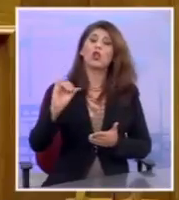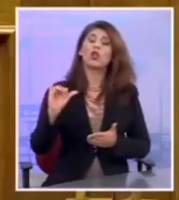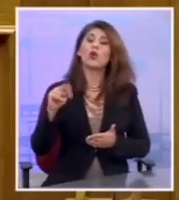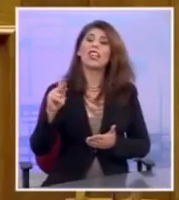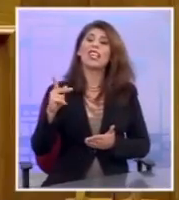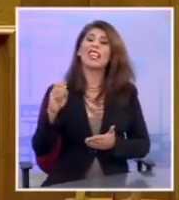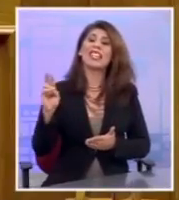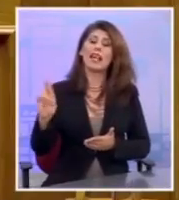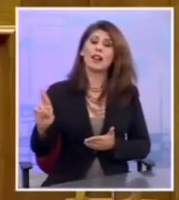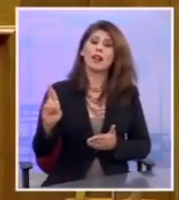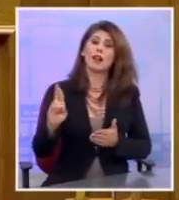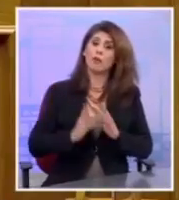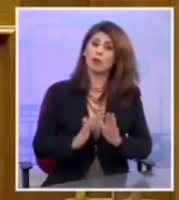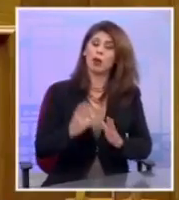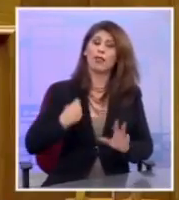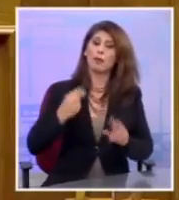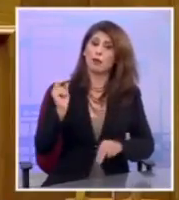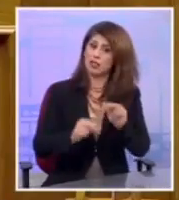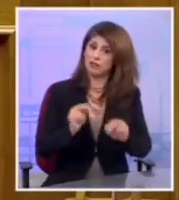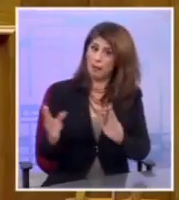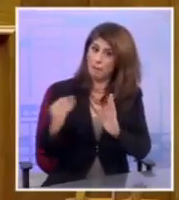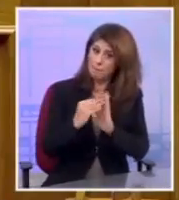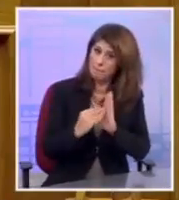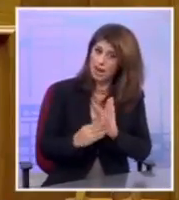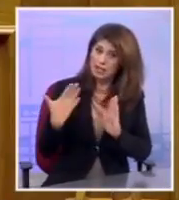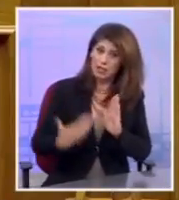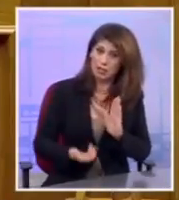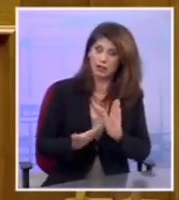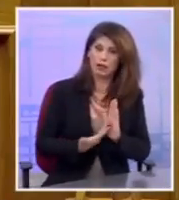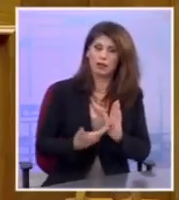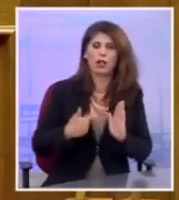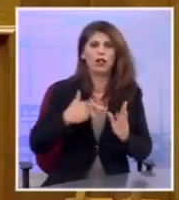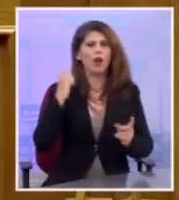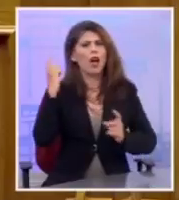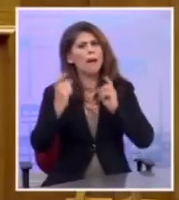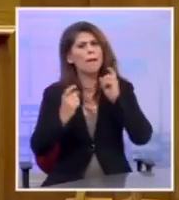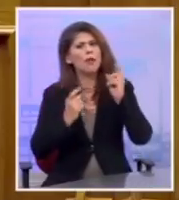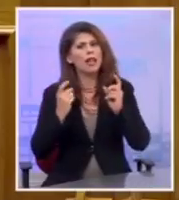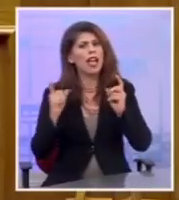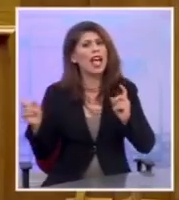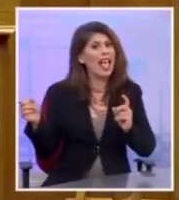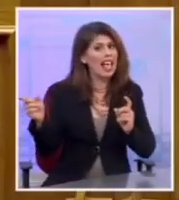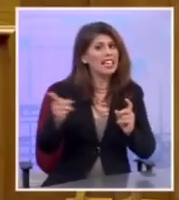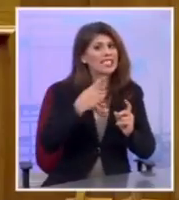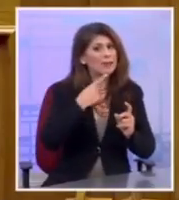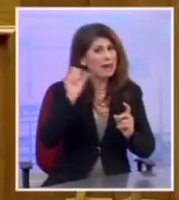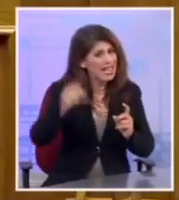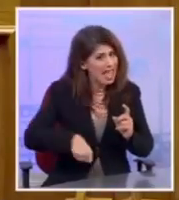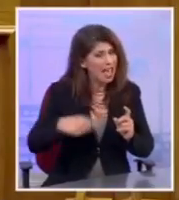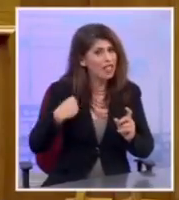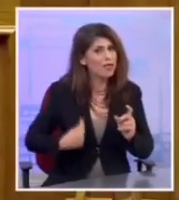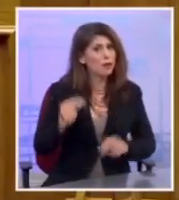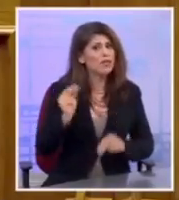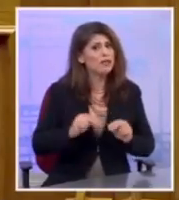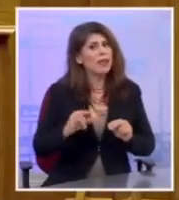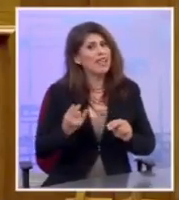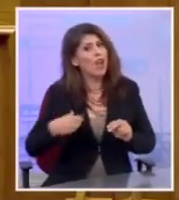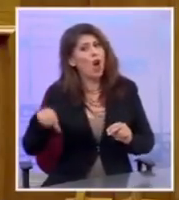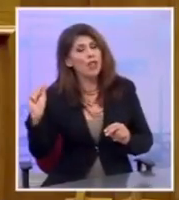πήγαμε στο δημοψήφισμα. Έχω μια απορία. Εσείς είπατε ναι στο δημοψήφισμα ή